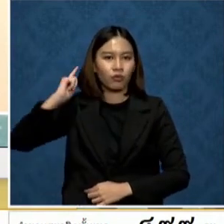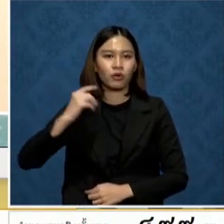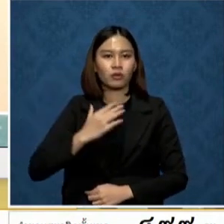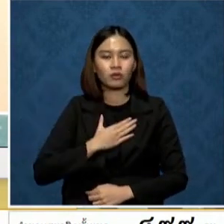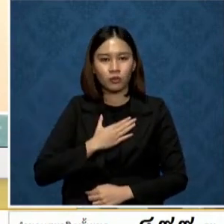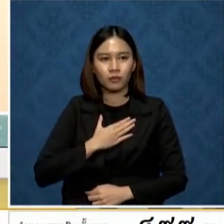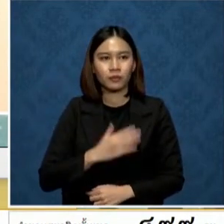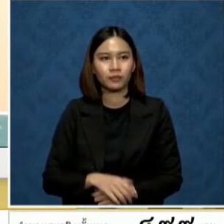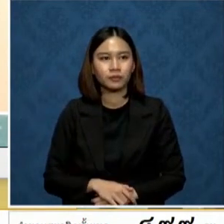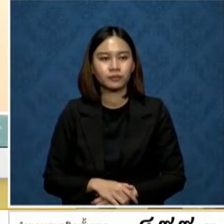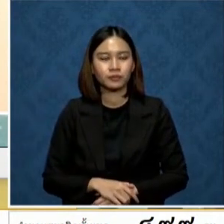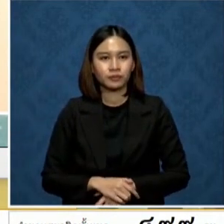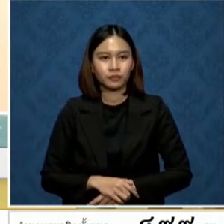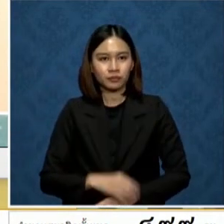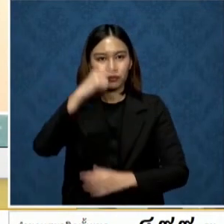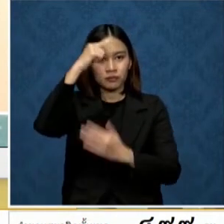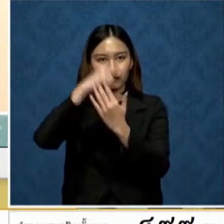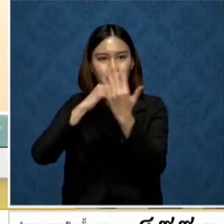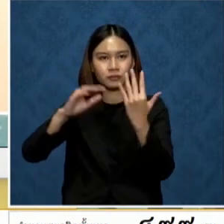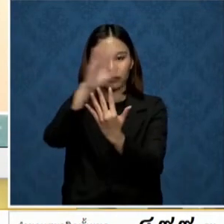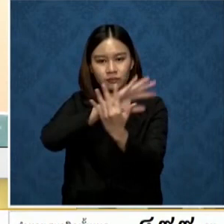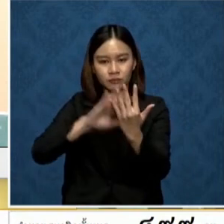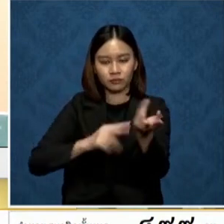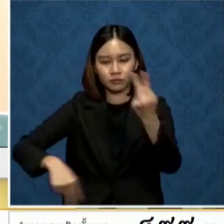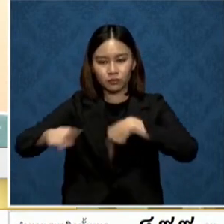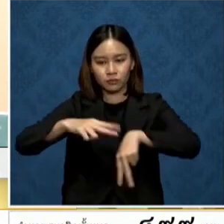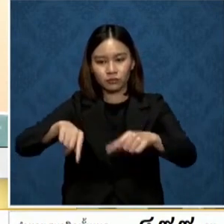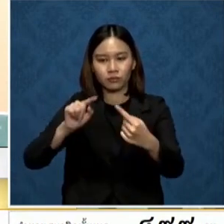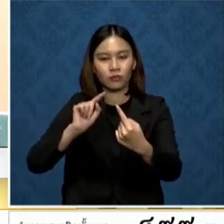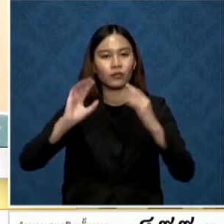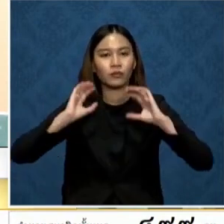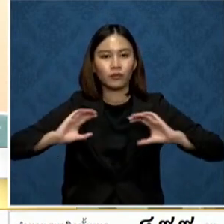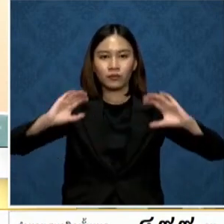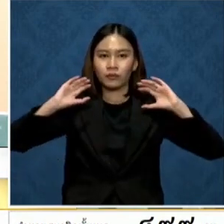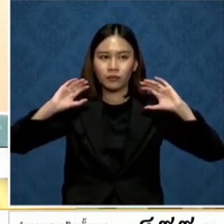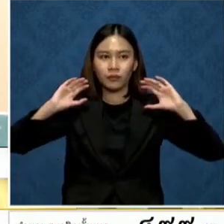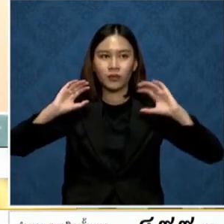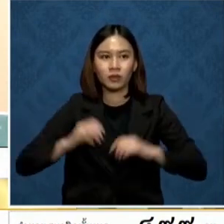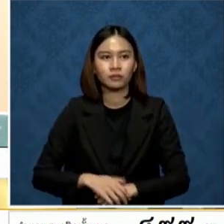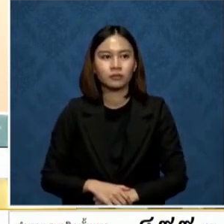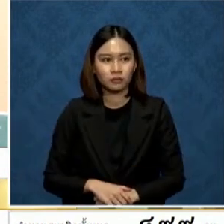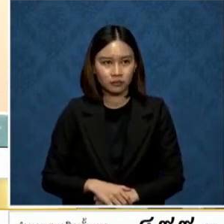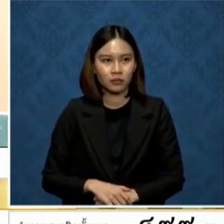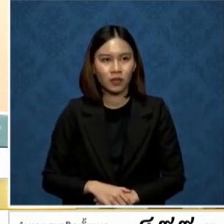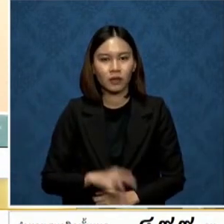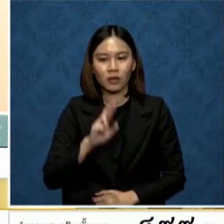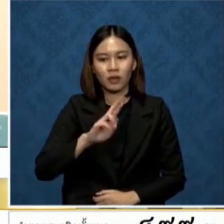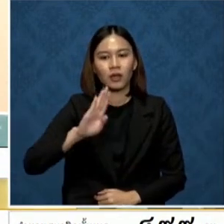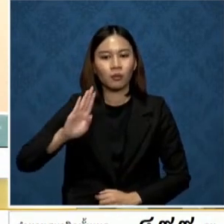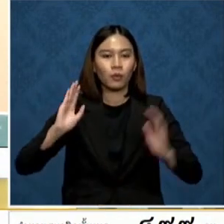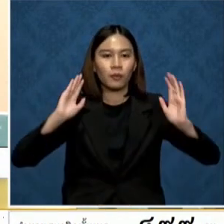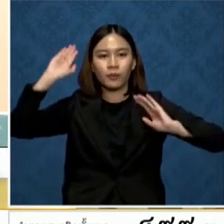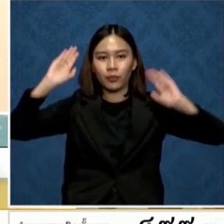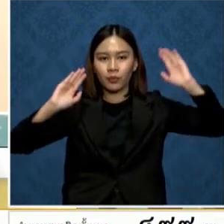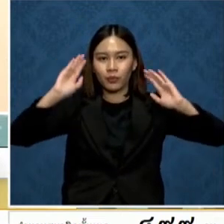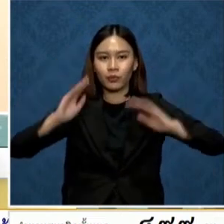ประธานท่านประธานประเทศไทยนี่ปกครองโดยระบอบนิติรัฐเป็นการปกครองในระบอบประชาธิปไตย